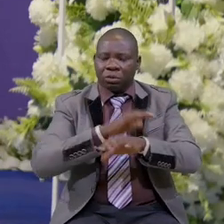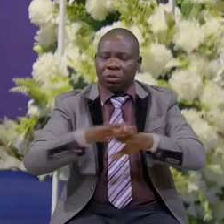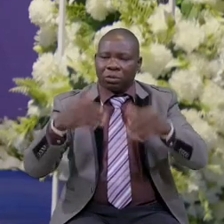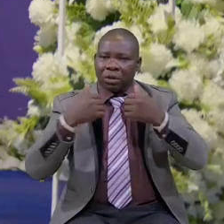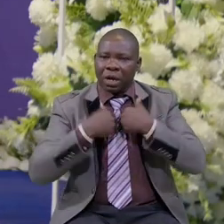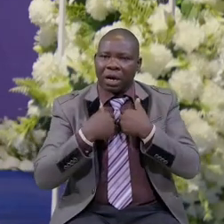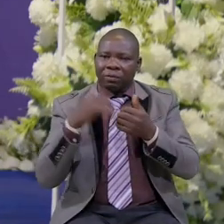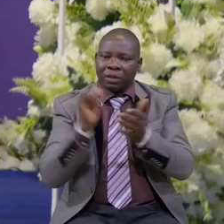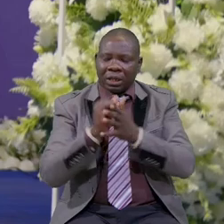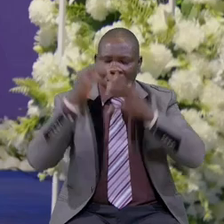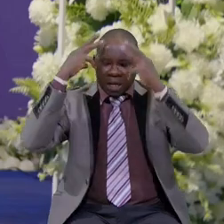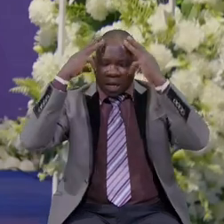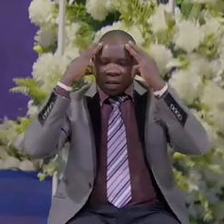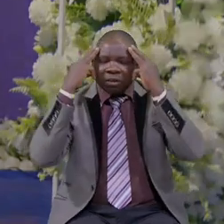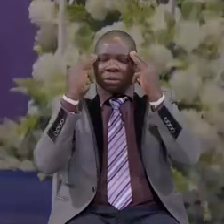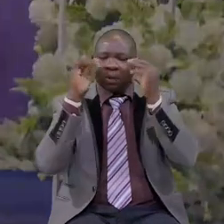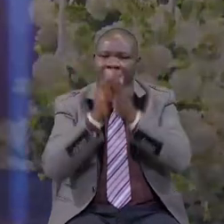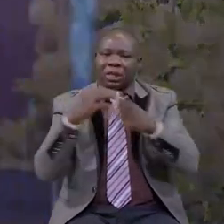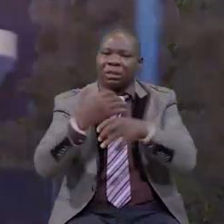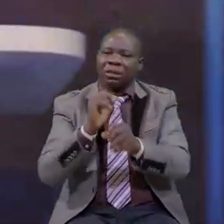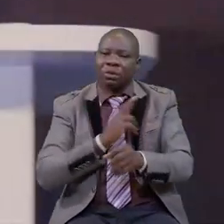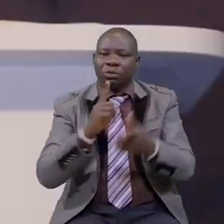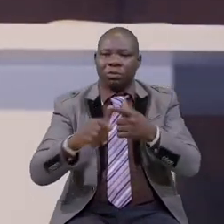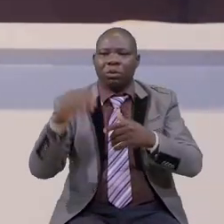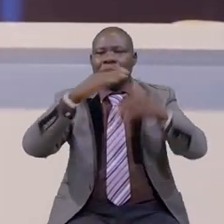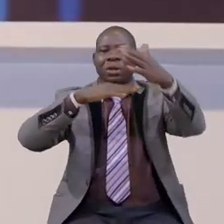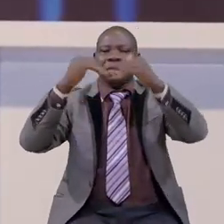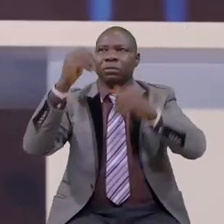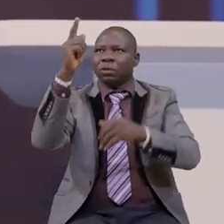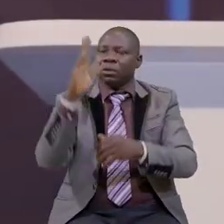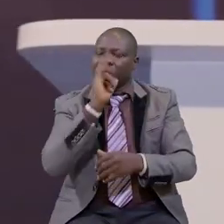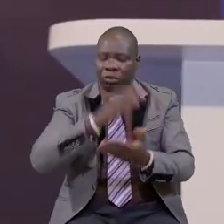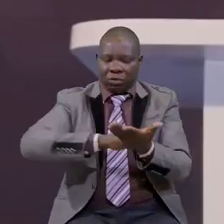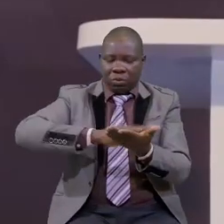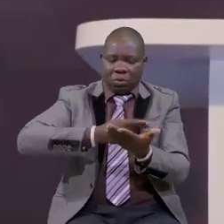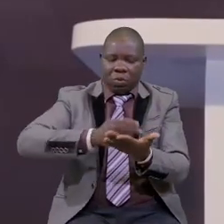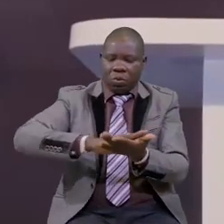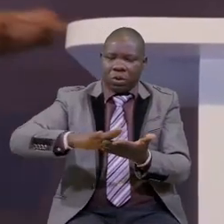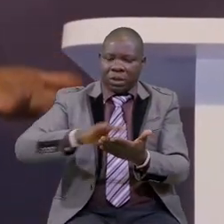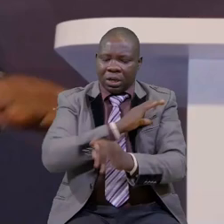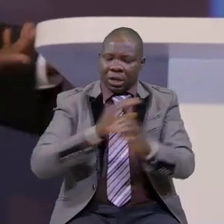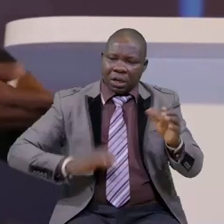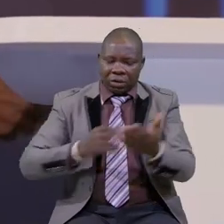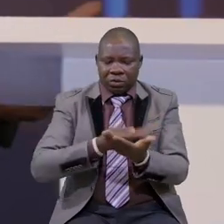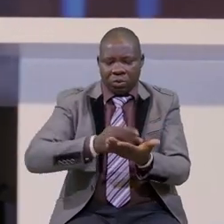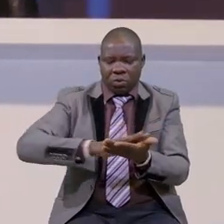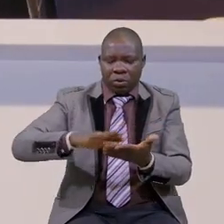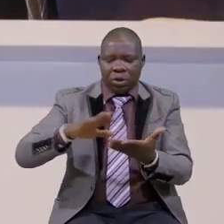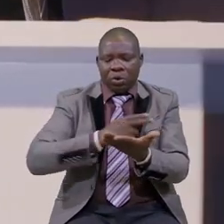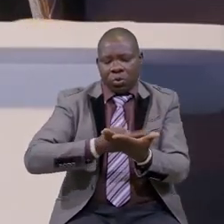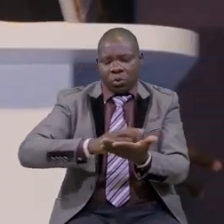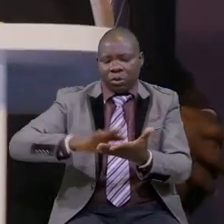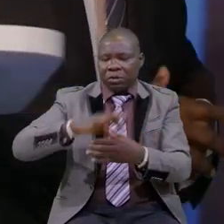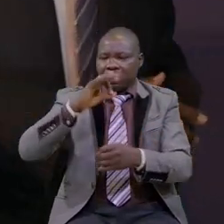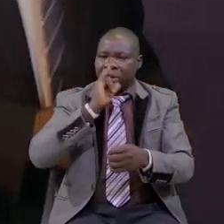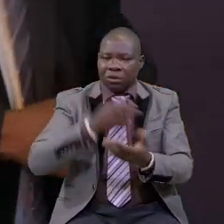pas cette expérience qui nous conduit au ciel? Dieu est saint, Christ est saint, le Saint-Esprit est saint, et le ciel est